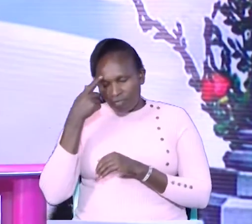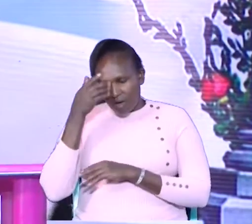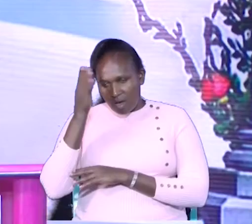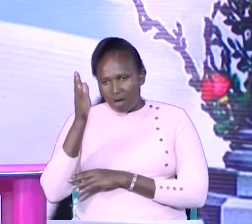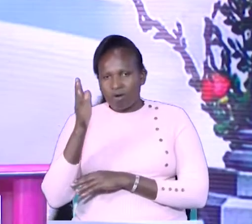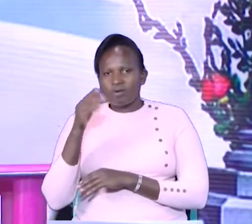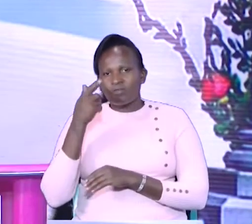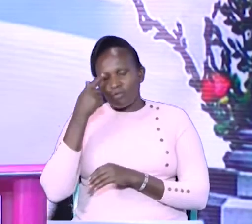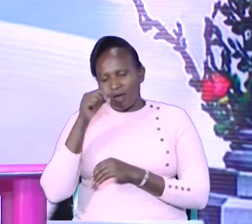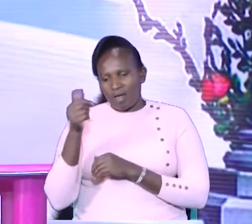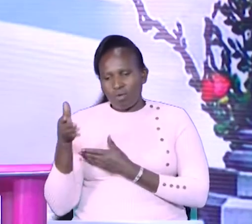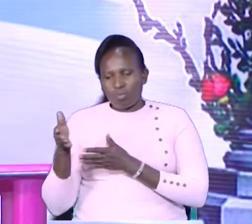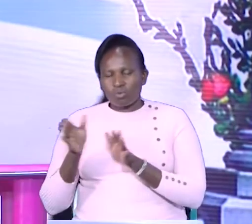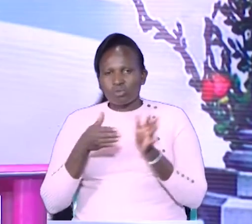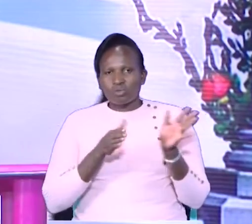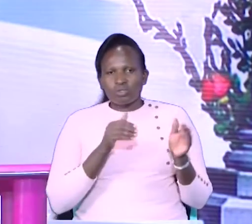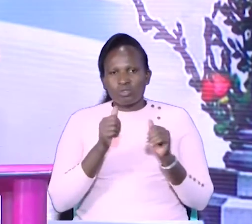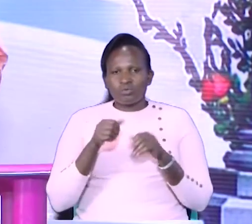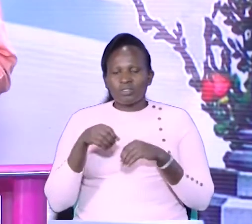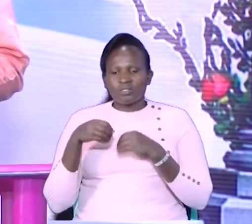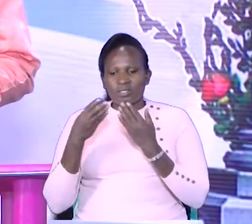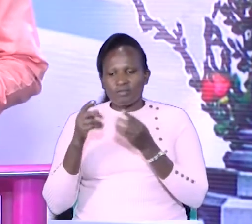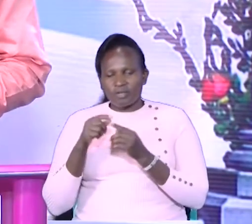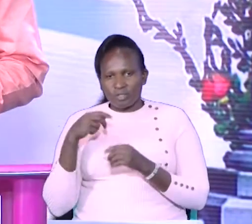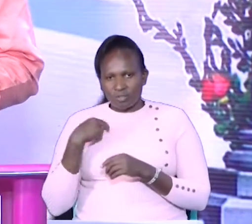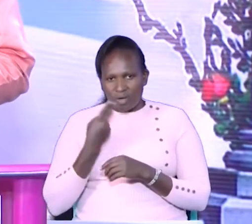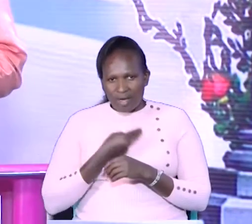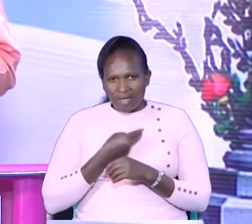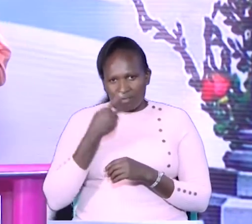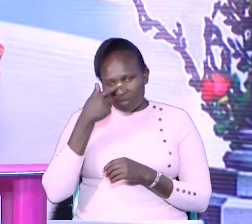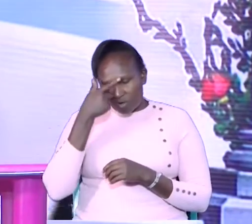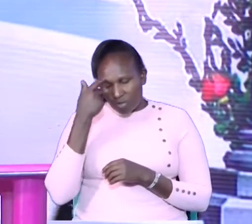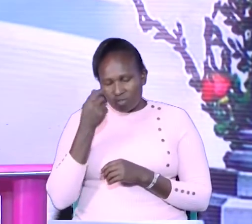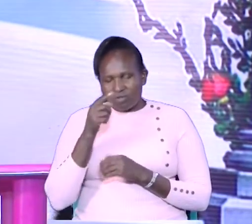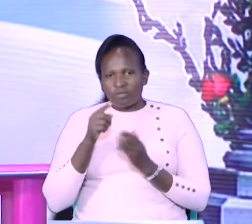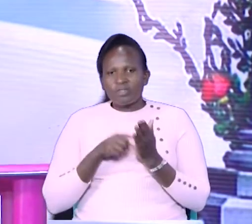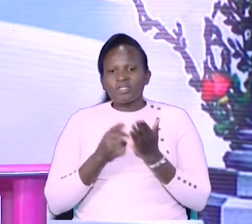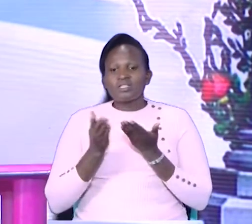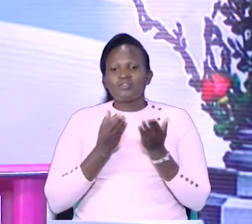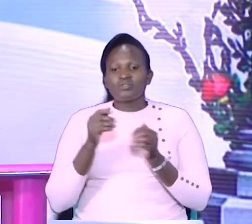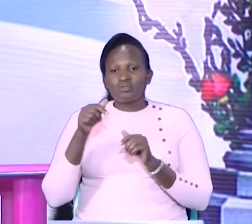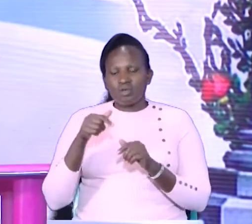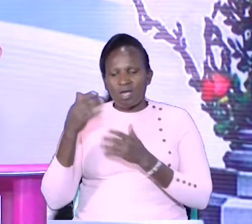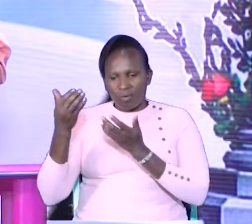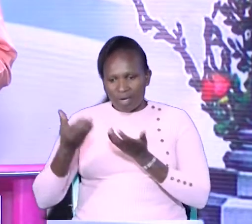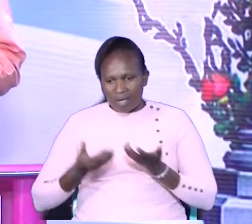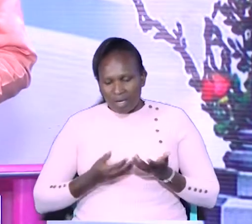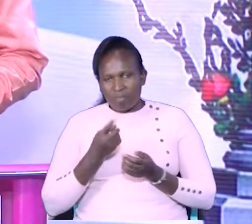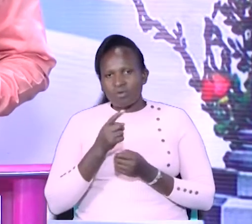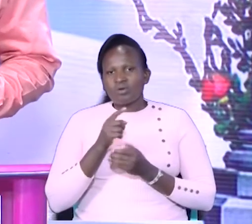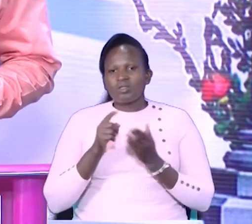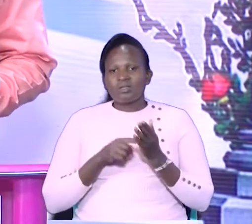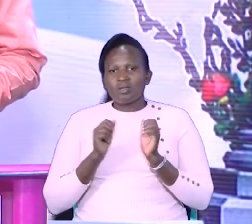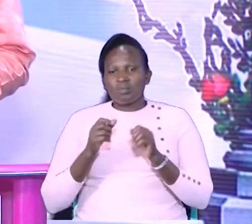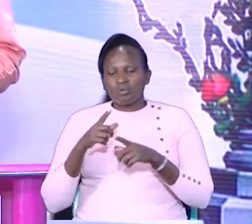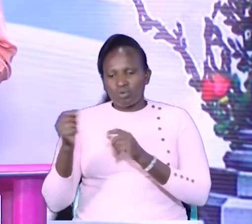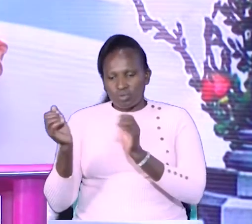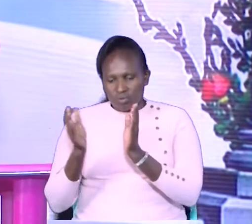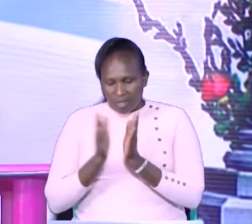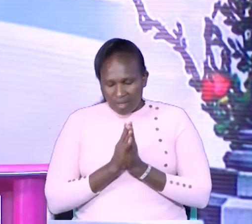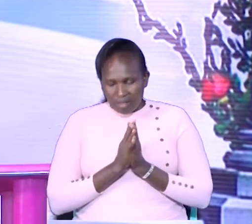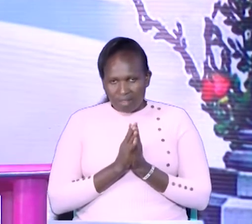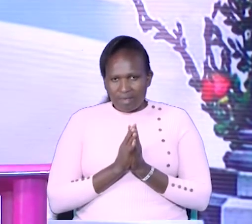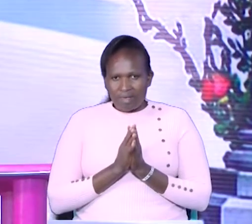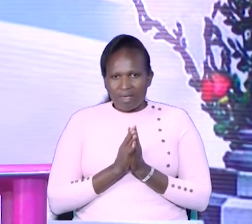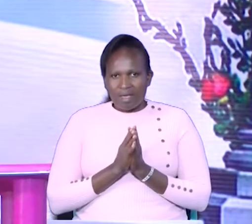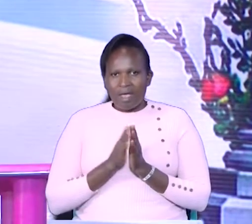sababu ya nafasi nyingine ambayo ametujalia kwa sababu ya ibada yetu ya siku ya leo. Tunakukaribisha sana ili tuweze kuandamana pamoja.